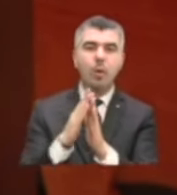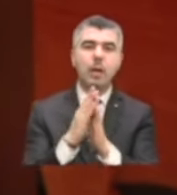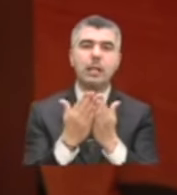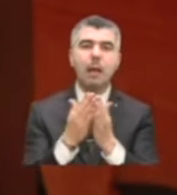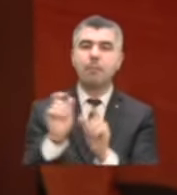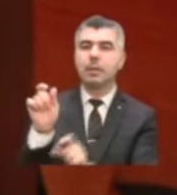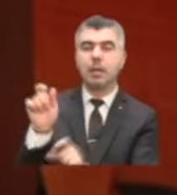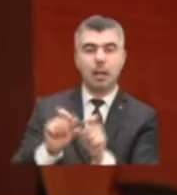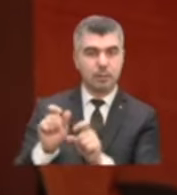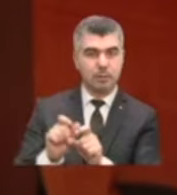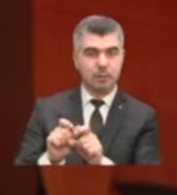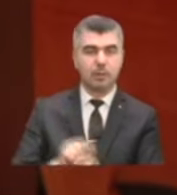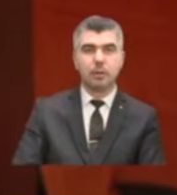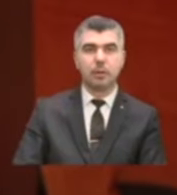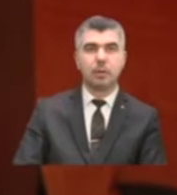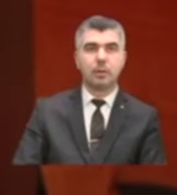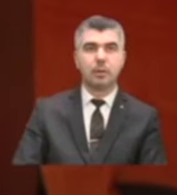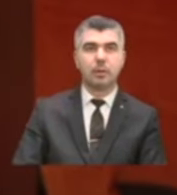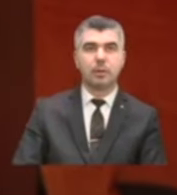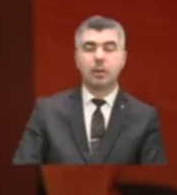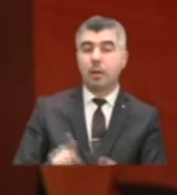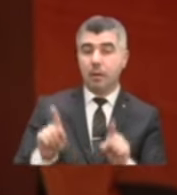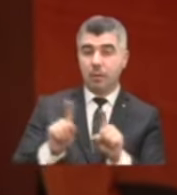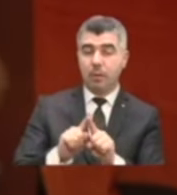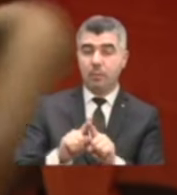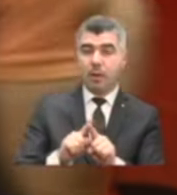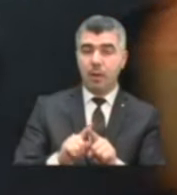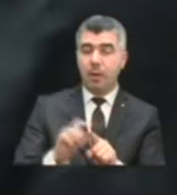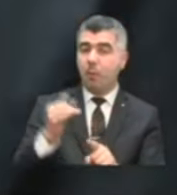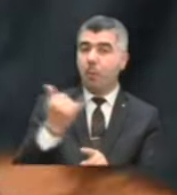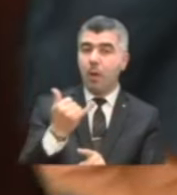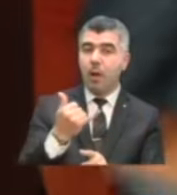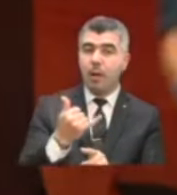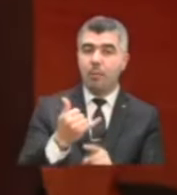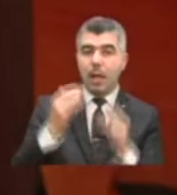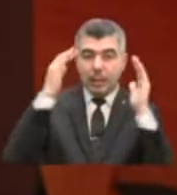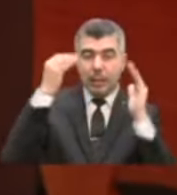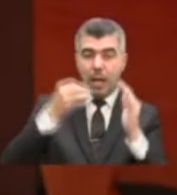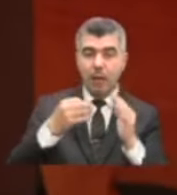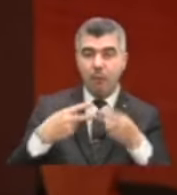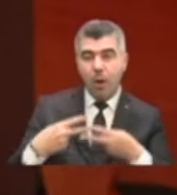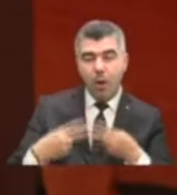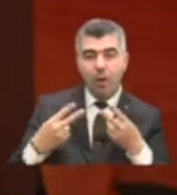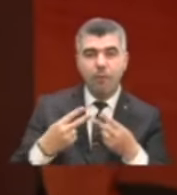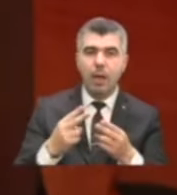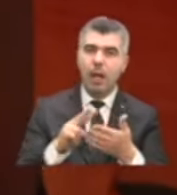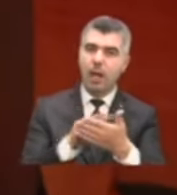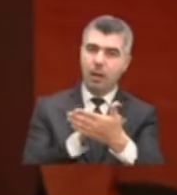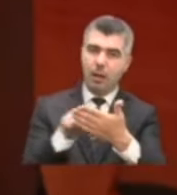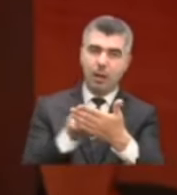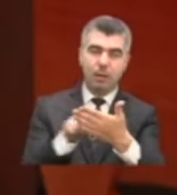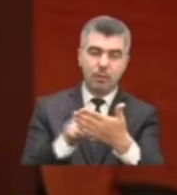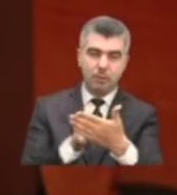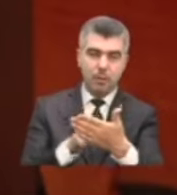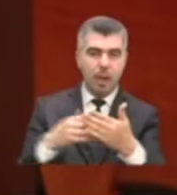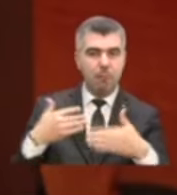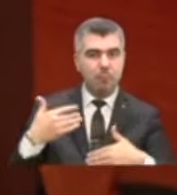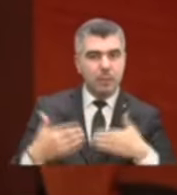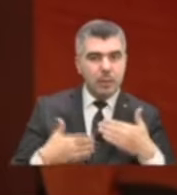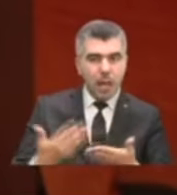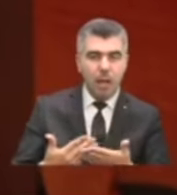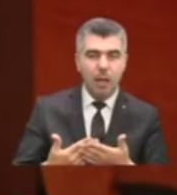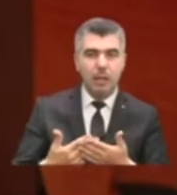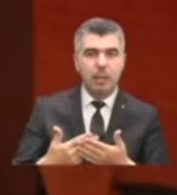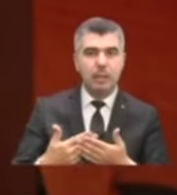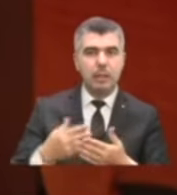والمواطنين، لان في الاخير الاساس ديال الثقافه بعدا هي الكتاب والقراءه. من القراءه يمكننا نجيبوا المسرح، نقدروا نديروا